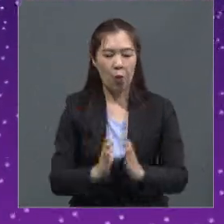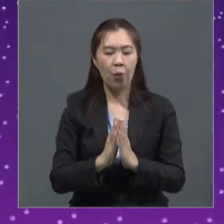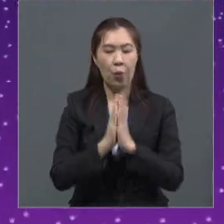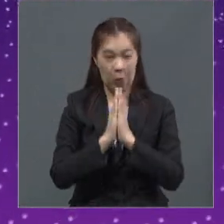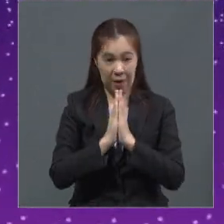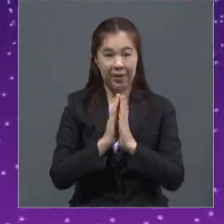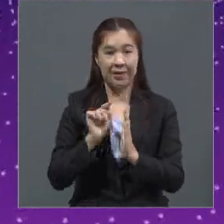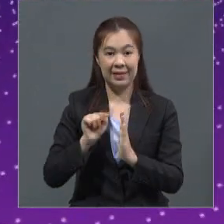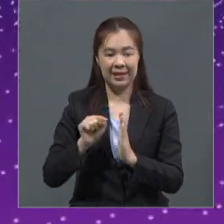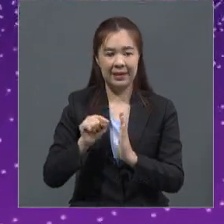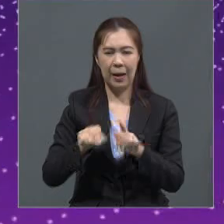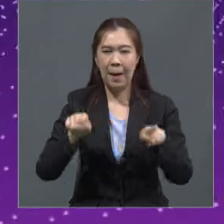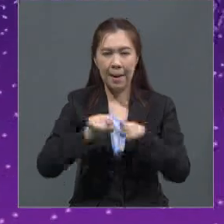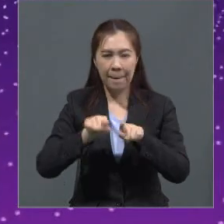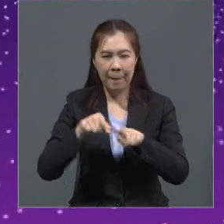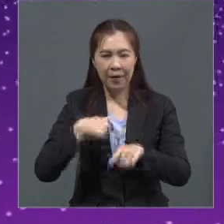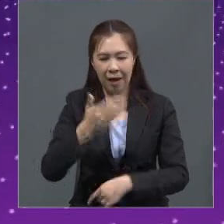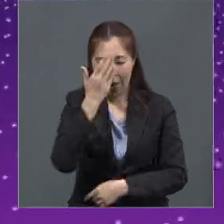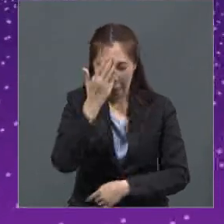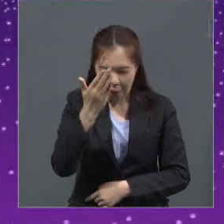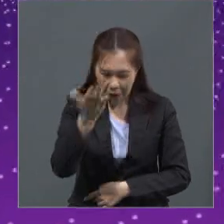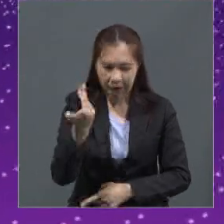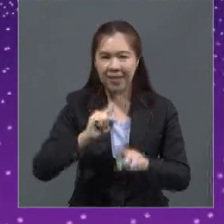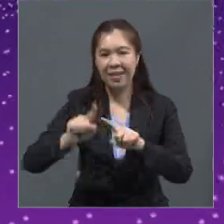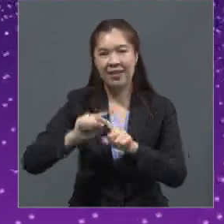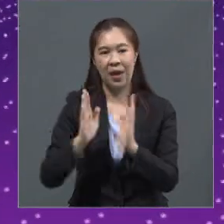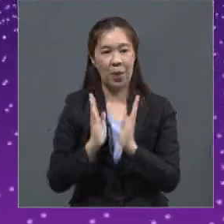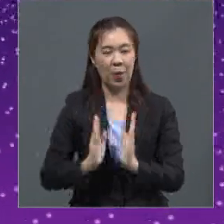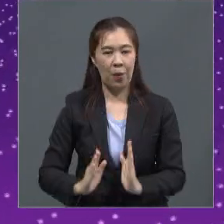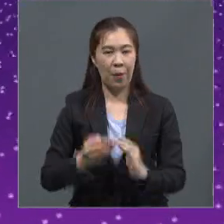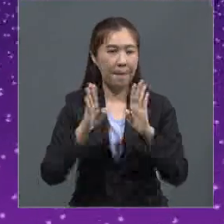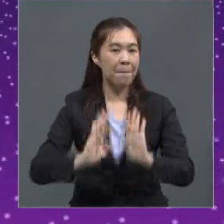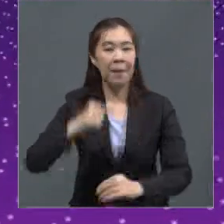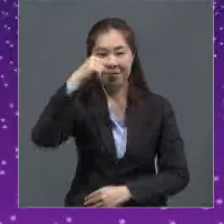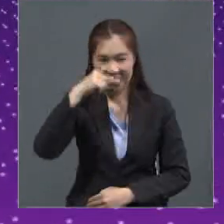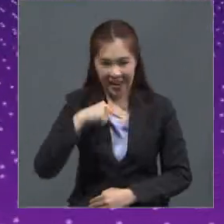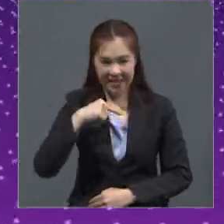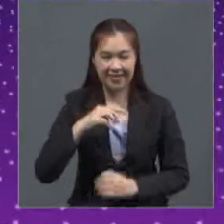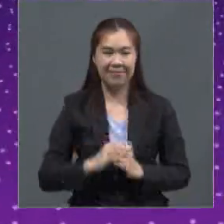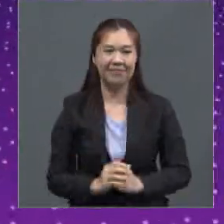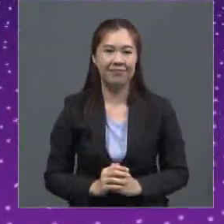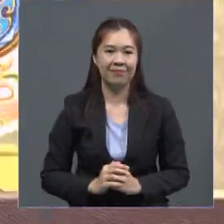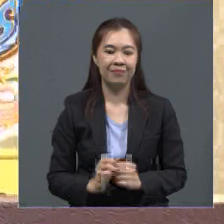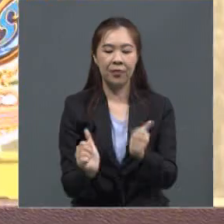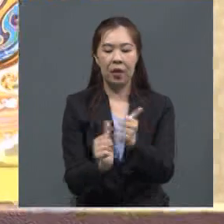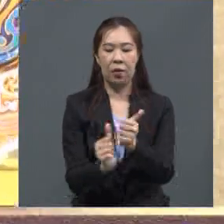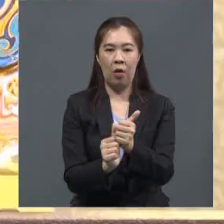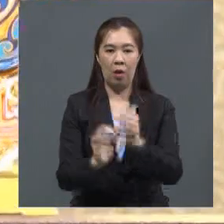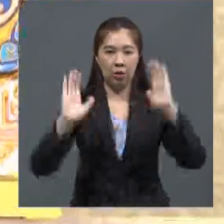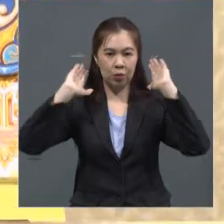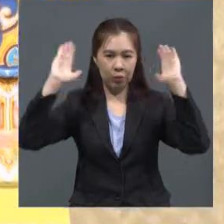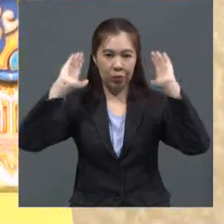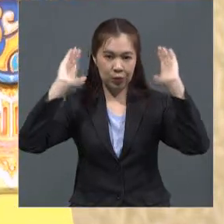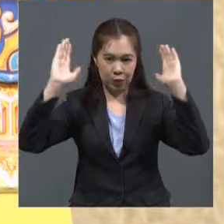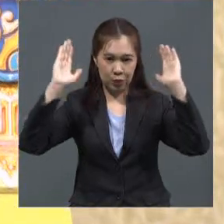ชาติประเภทการทักทายและการแสดงความเคารพแบบไทยครับมาดูรายละเอียดกันนะครับทางด้านรโฆษกประจำสำนักนายก